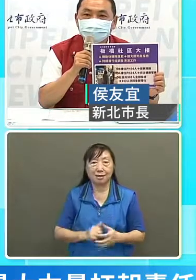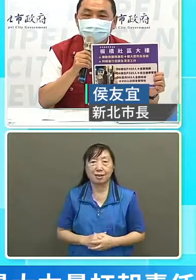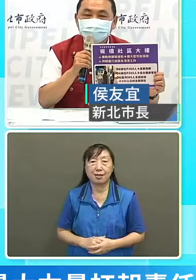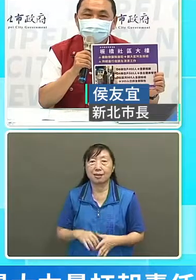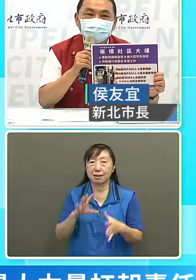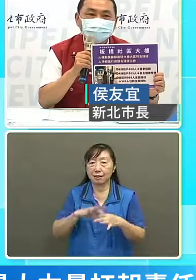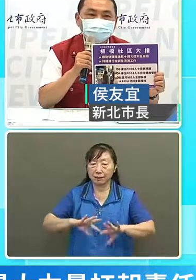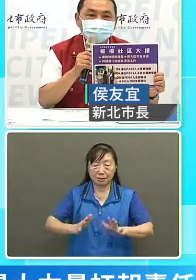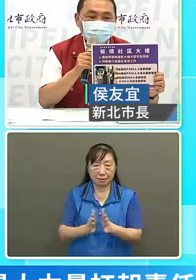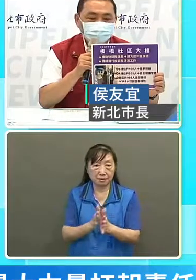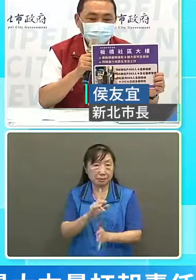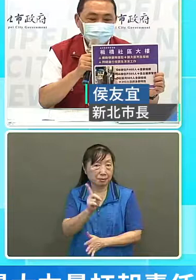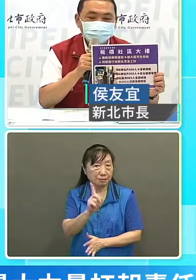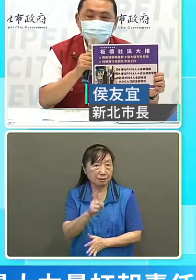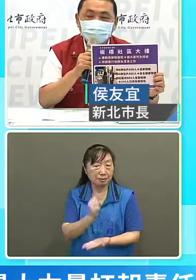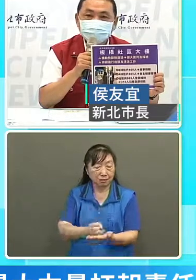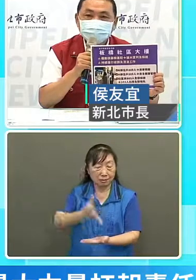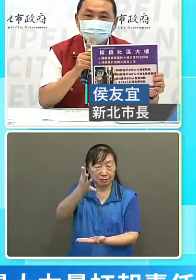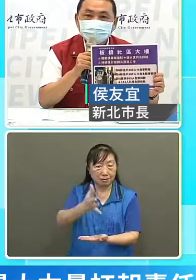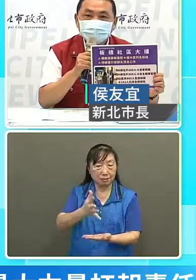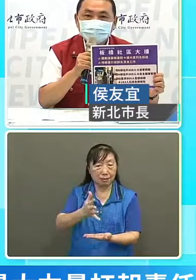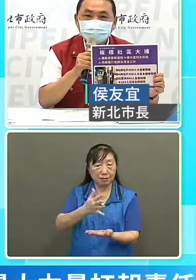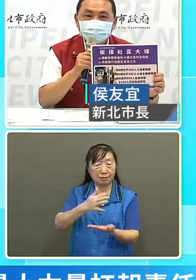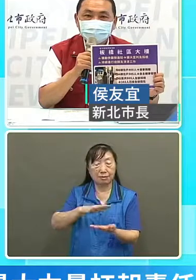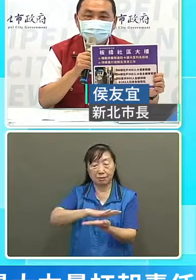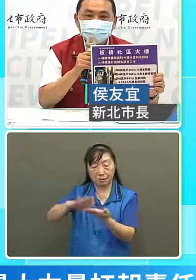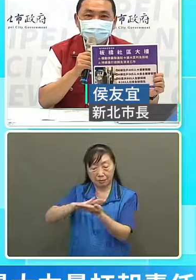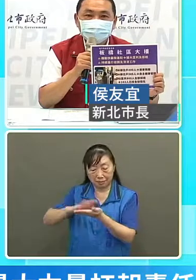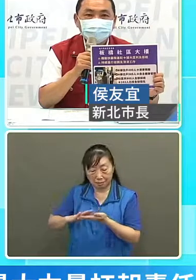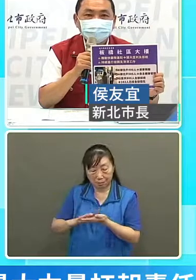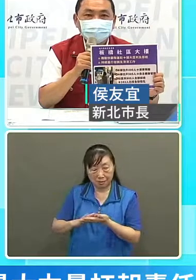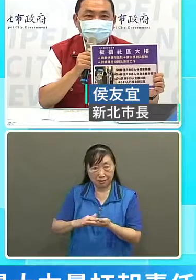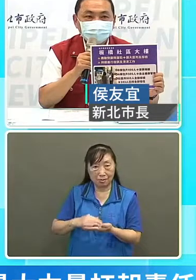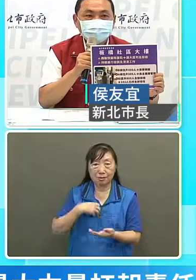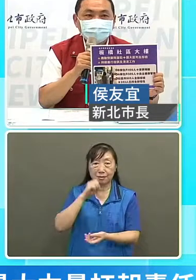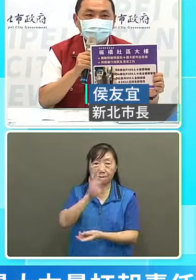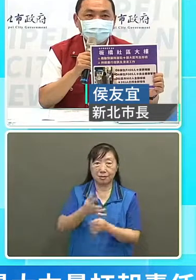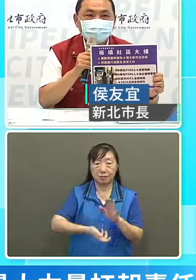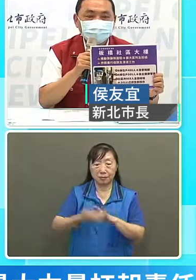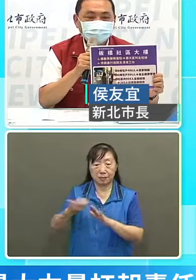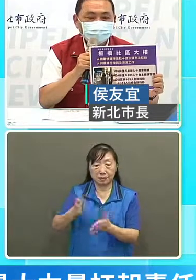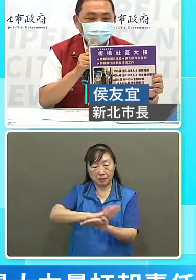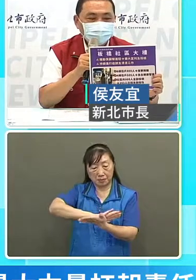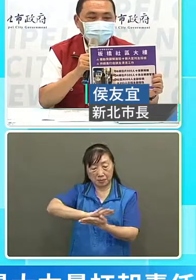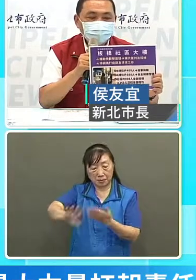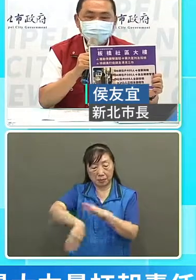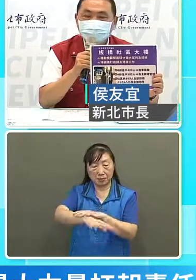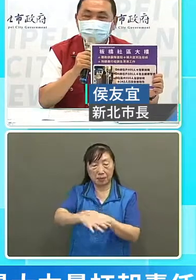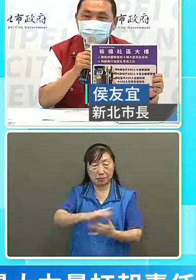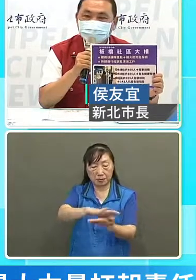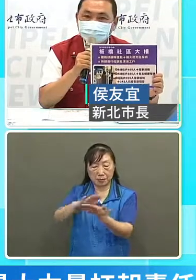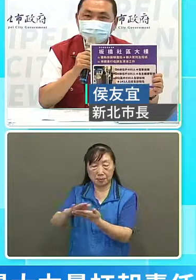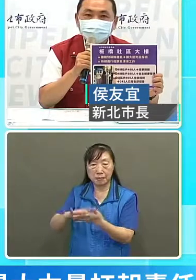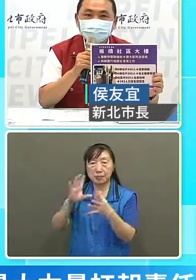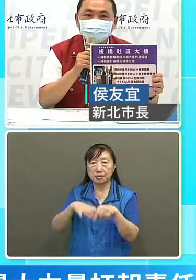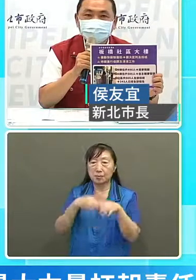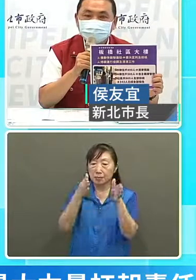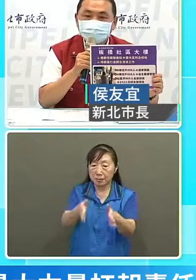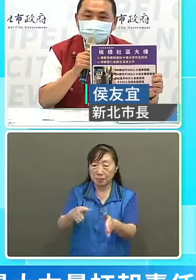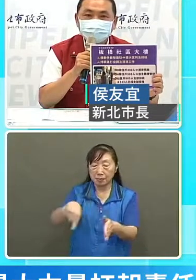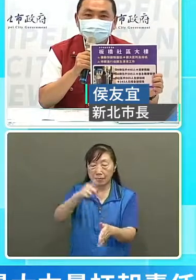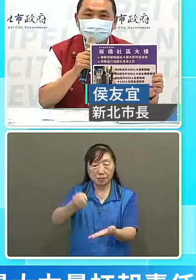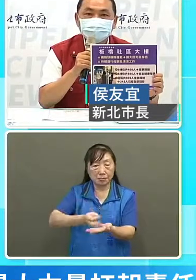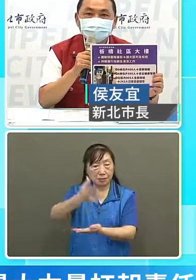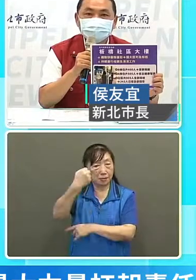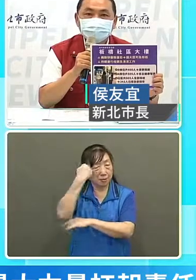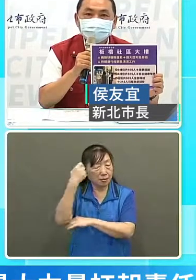们立即启动大楼的清空。所以在这里我要特别借这个机会给社区大楼的市民说